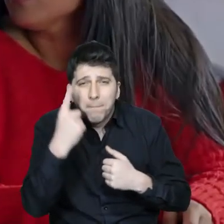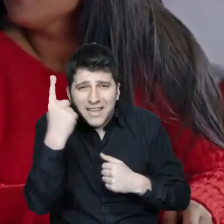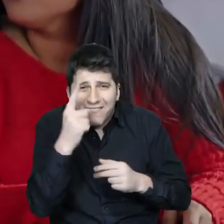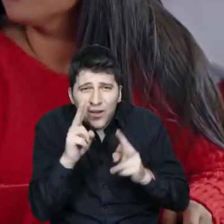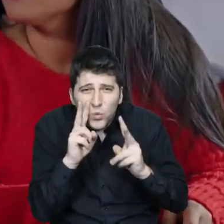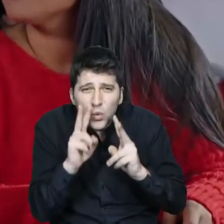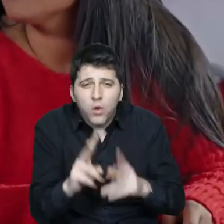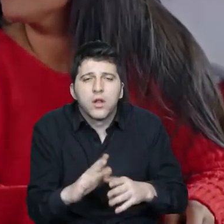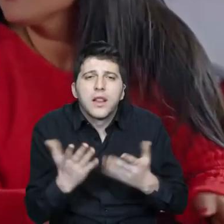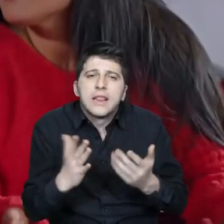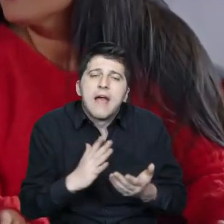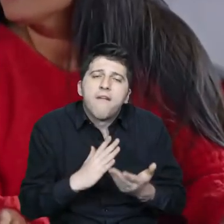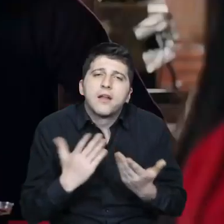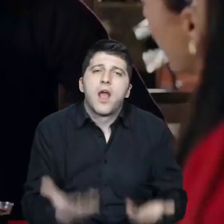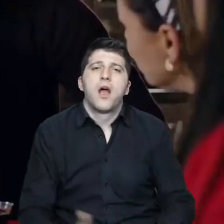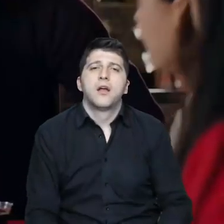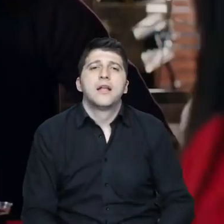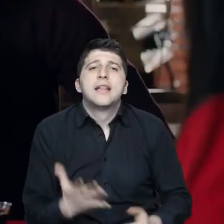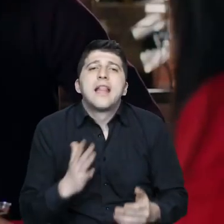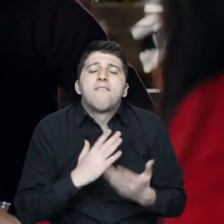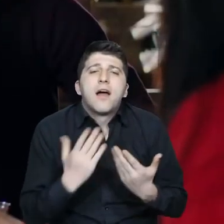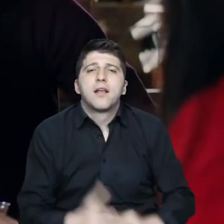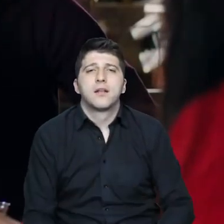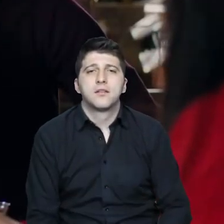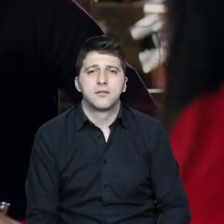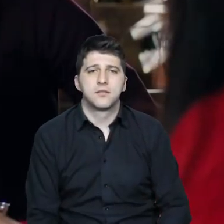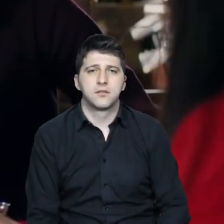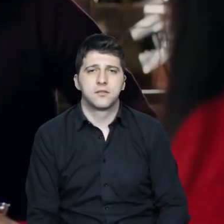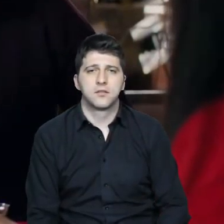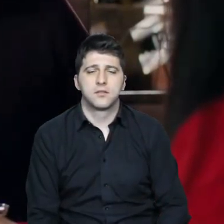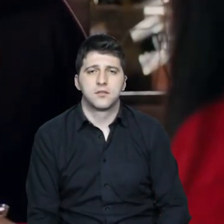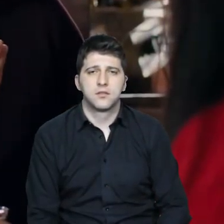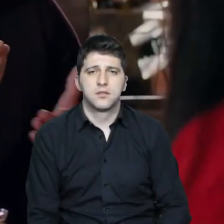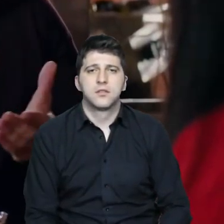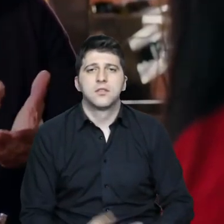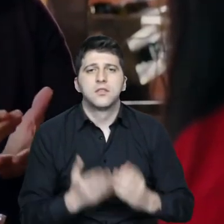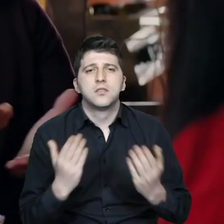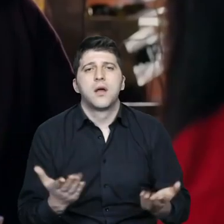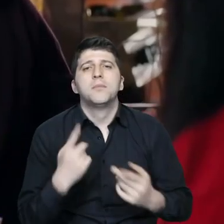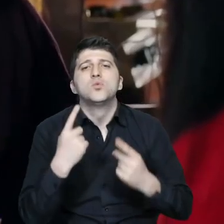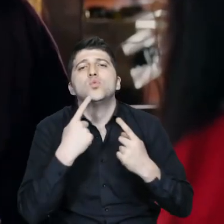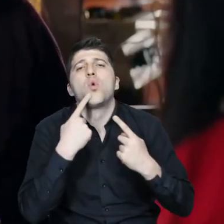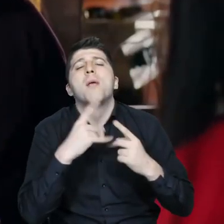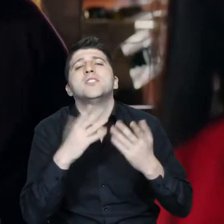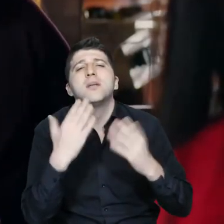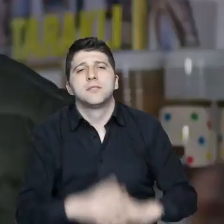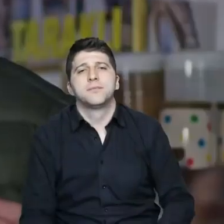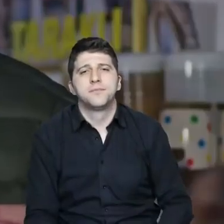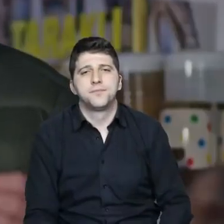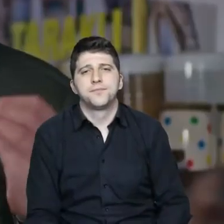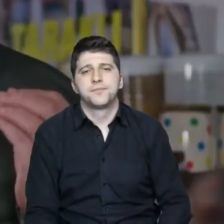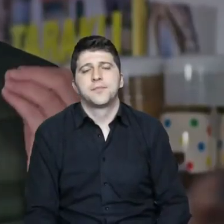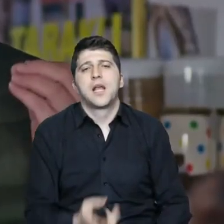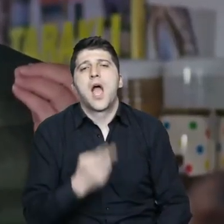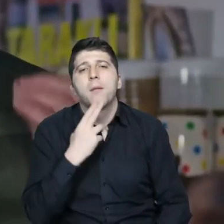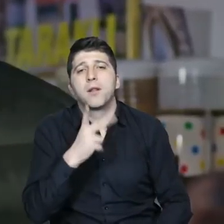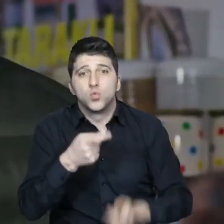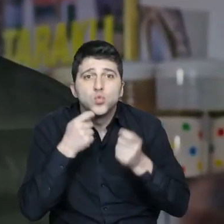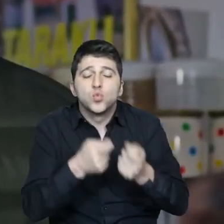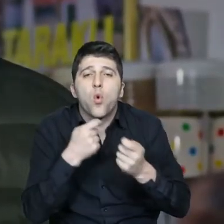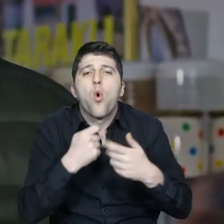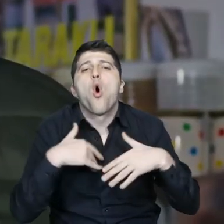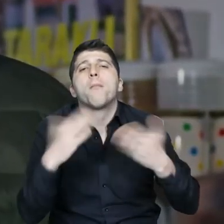kere göreceksin. Ay ne var yani bunda ya? Ne var yani? Ya sen de bir şey söylemeyecek misin? Hanımla, hanımla zorla